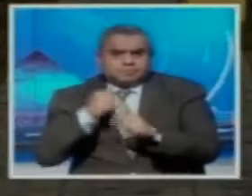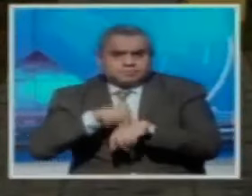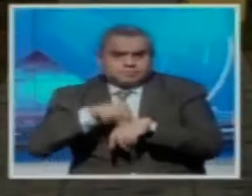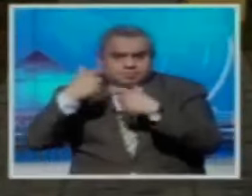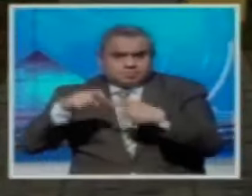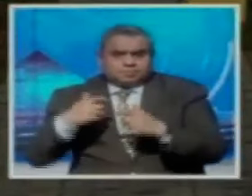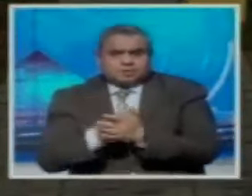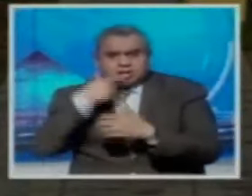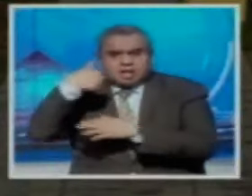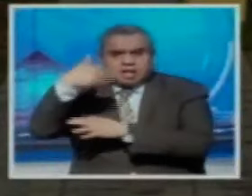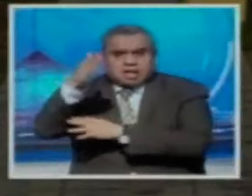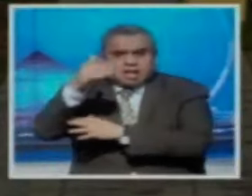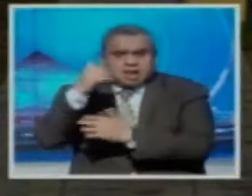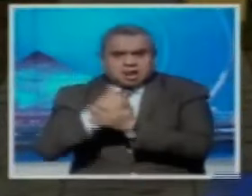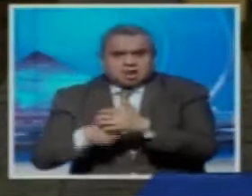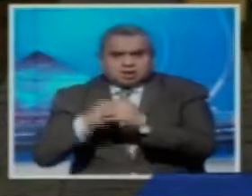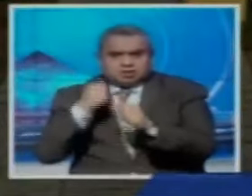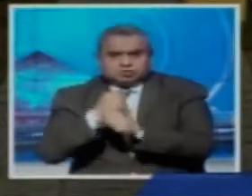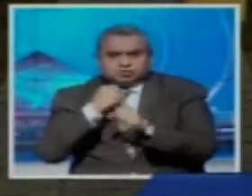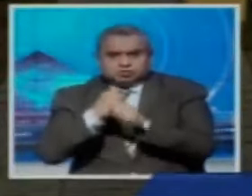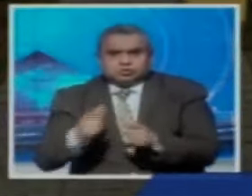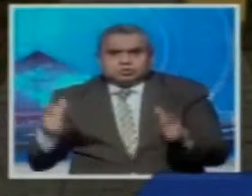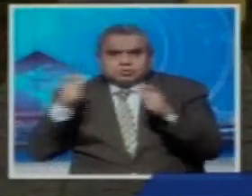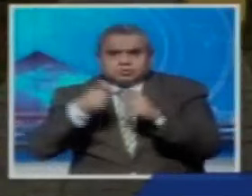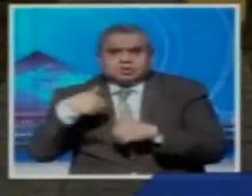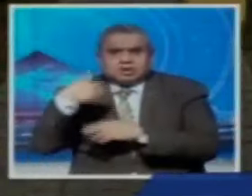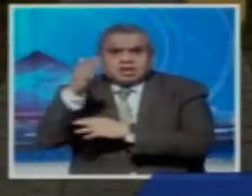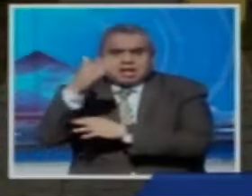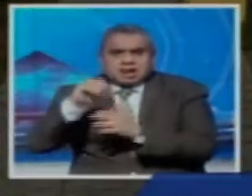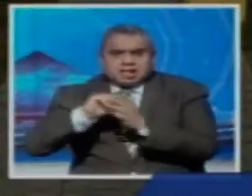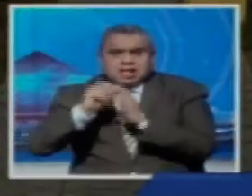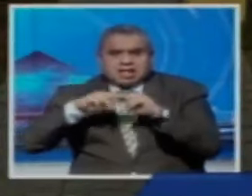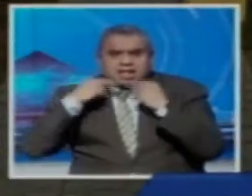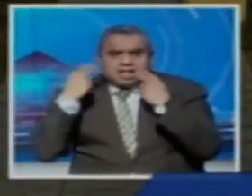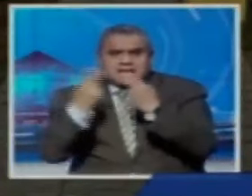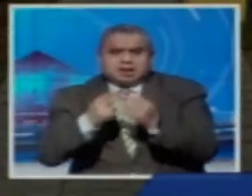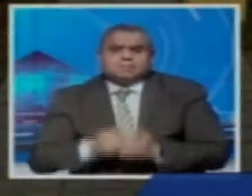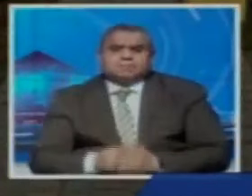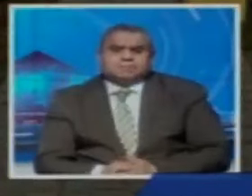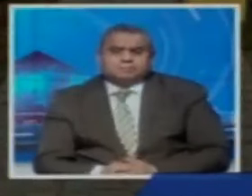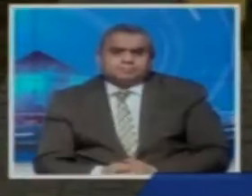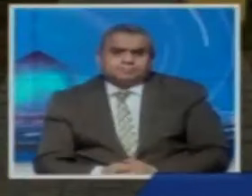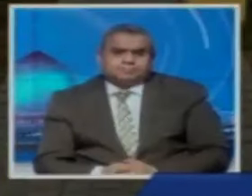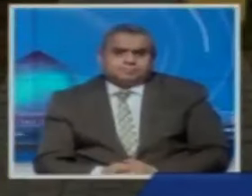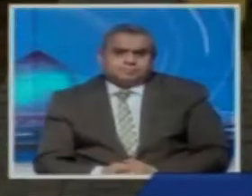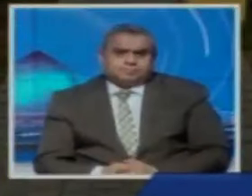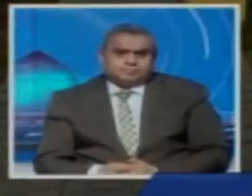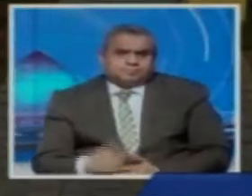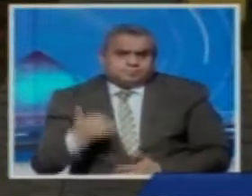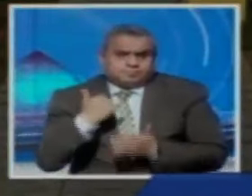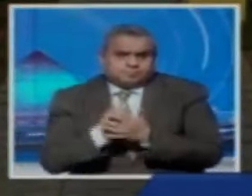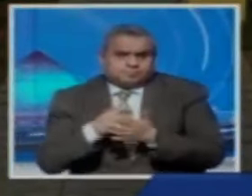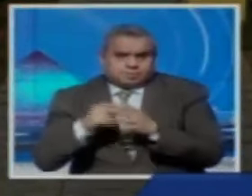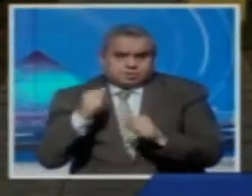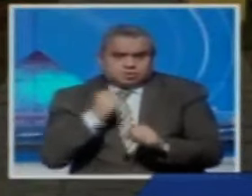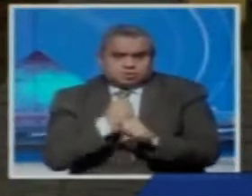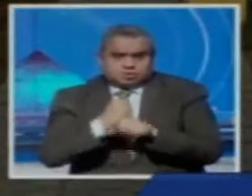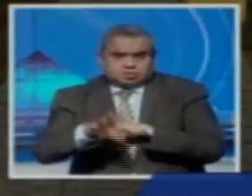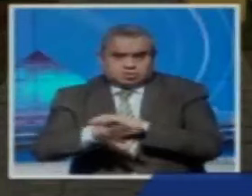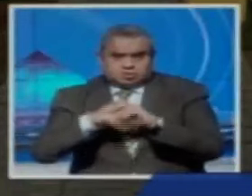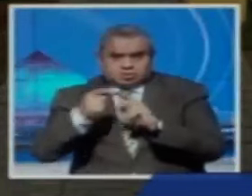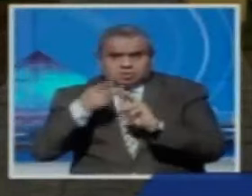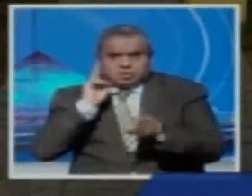مدينة العالمين والتي تأتي على هامش مهرجان العالمين الدولي. يمكن فيما يخص أجندة العمل أو أجندة